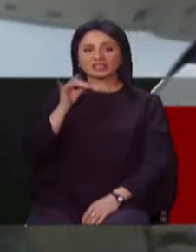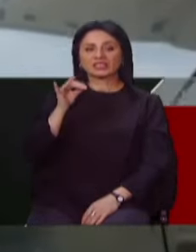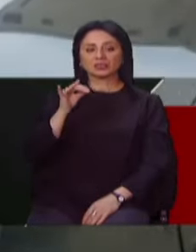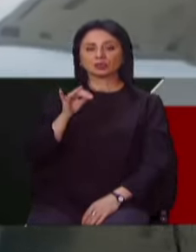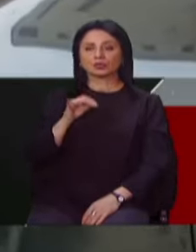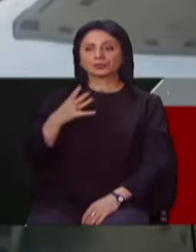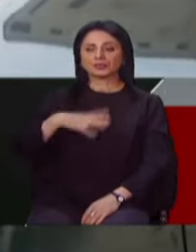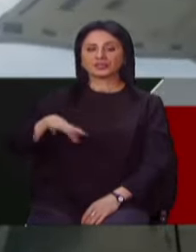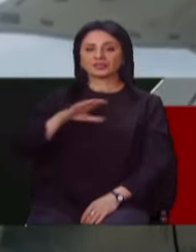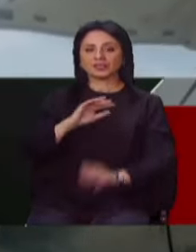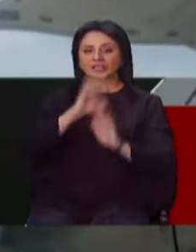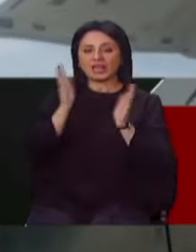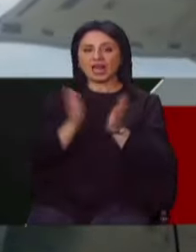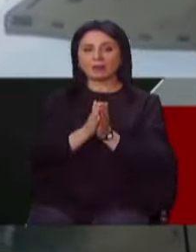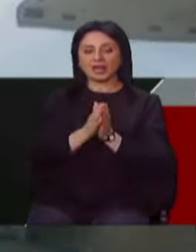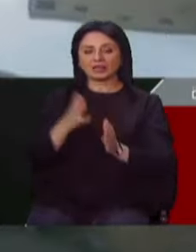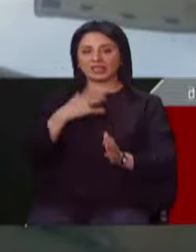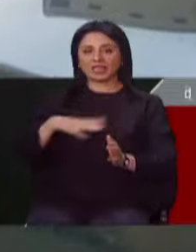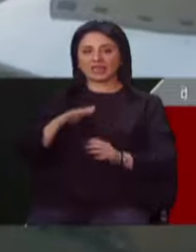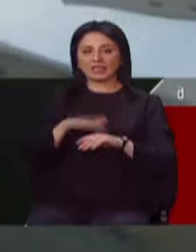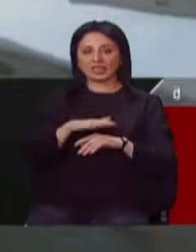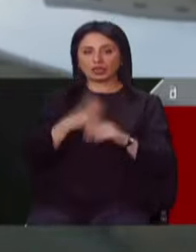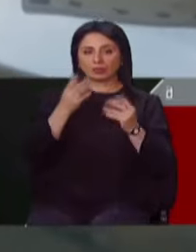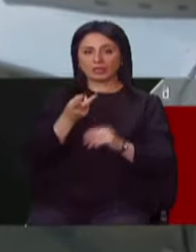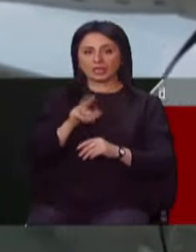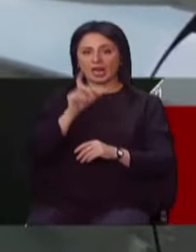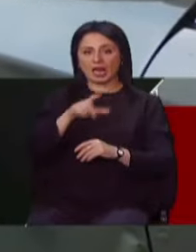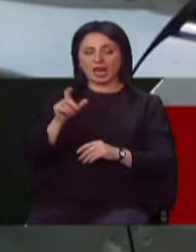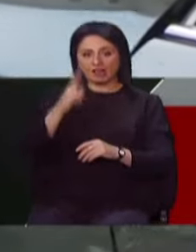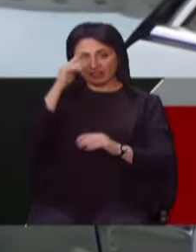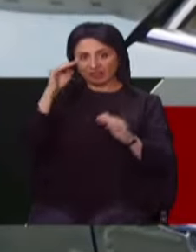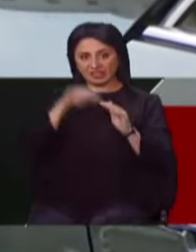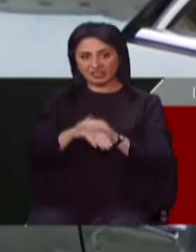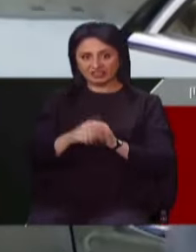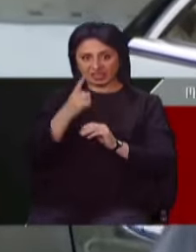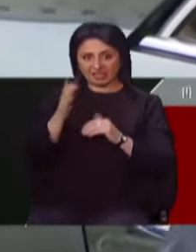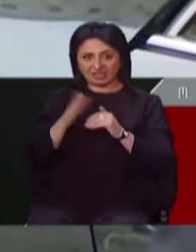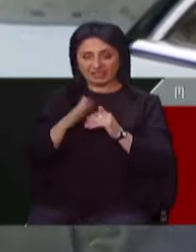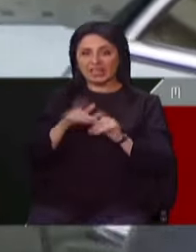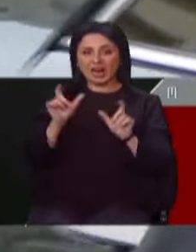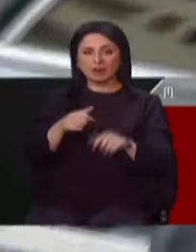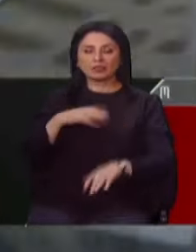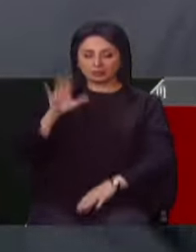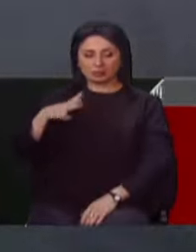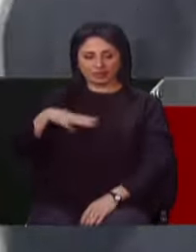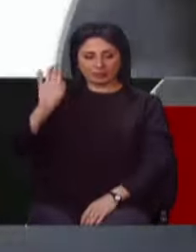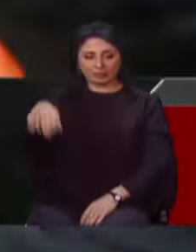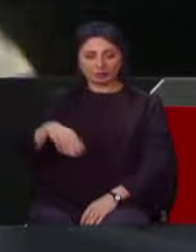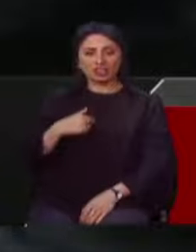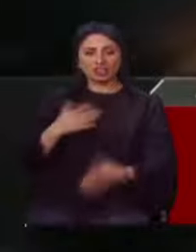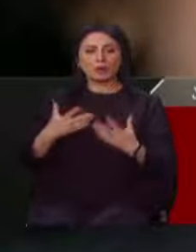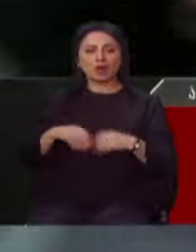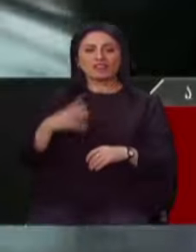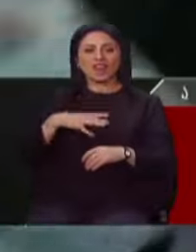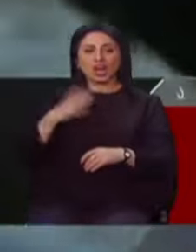ისტორიაში ქვეყნის გამთლიანებისთვის და ქვეყნის კეთილდღეობისთვის ხალხი თავს წირავდა და ერთ სანქციებს როგორმე ჩვენც ავიტანე. ჩემი ოჯახი